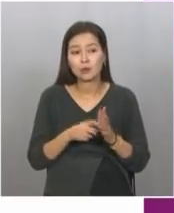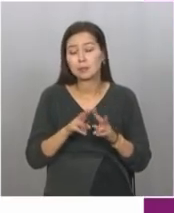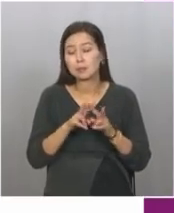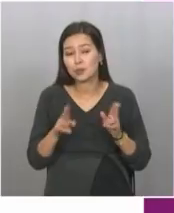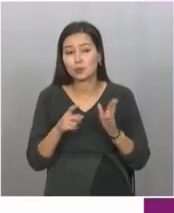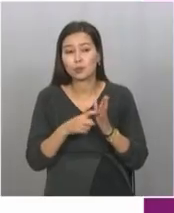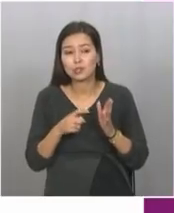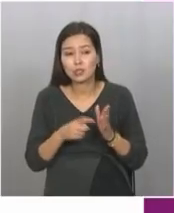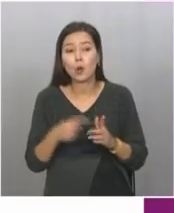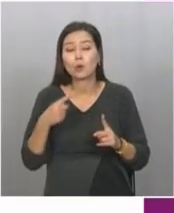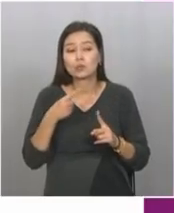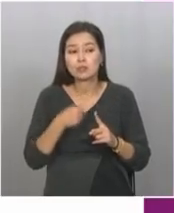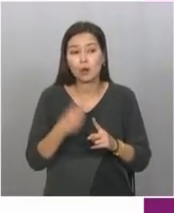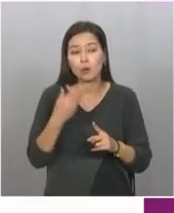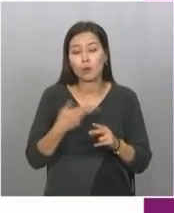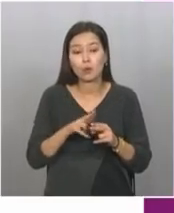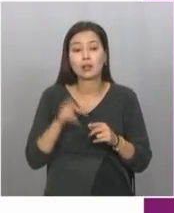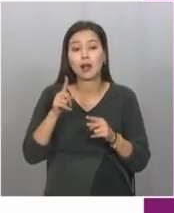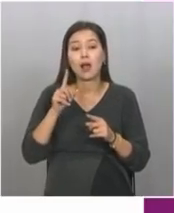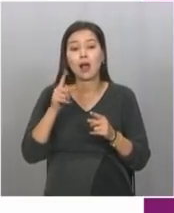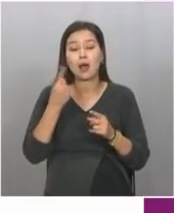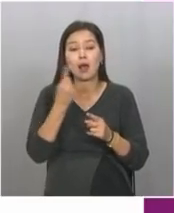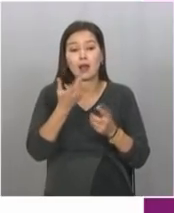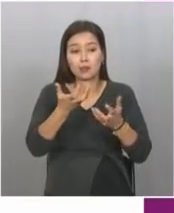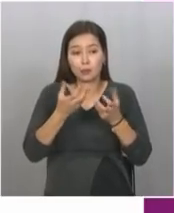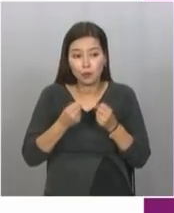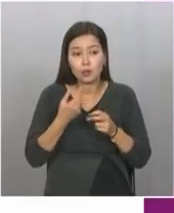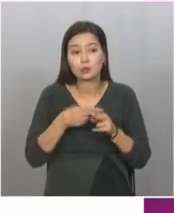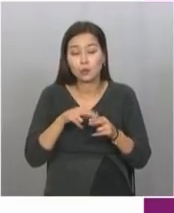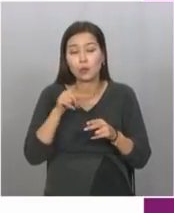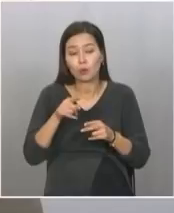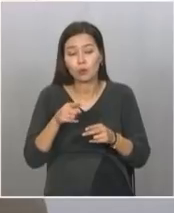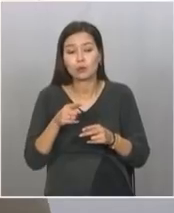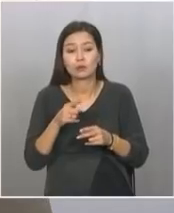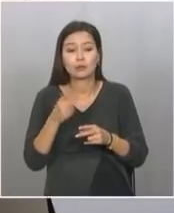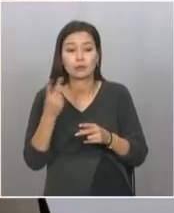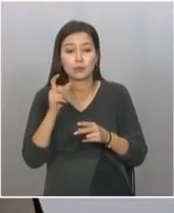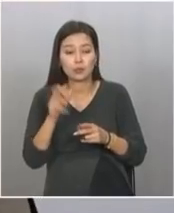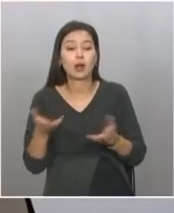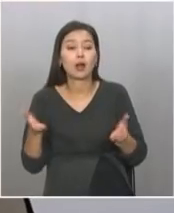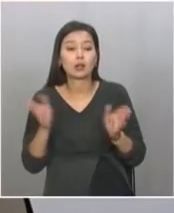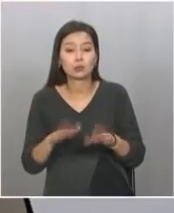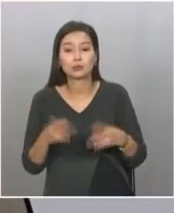қосқанда, олардың алымдарын қосып, сол бөлімнің өзін қалдыру керек.